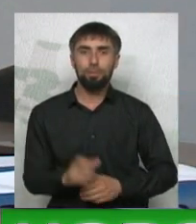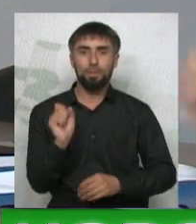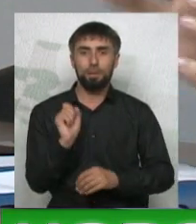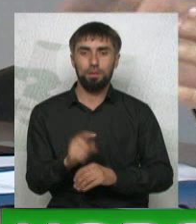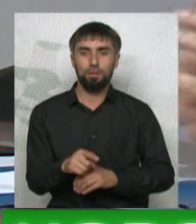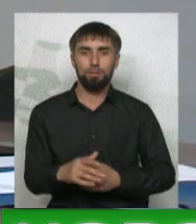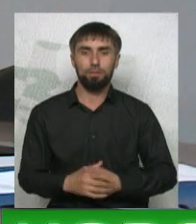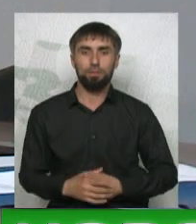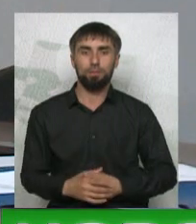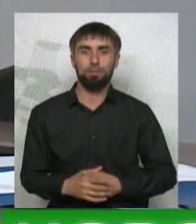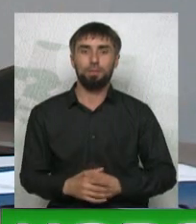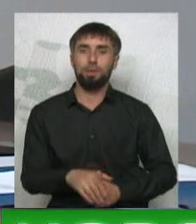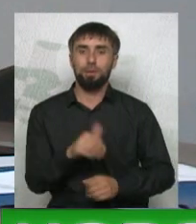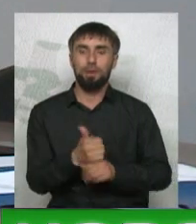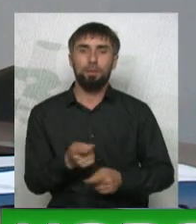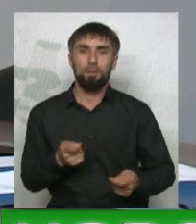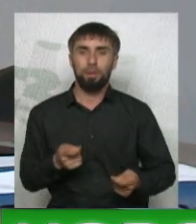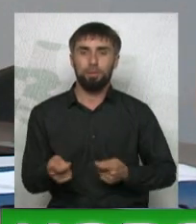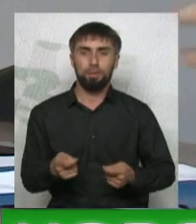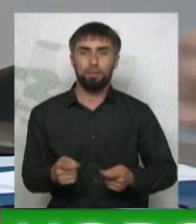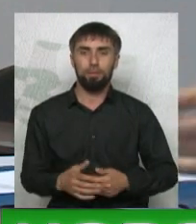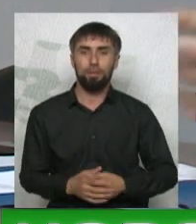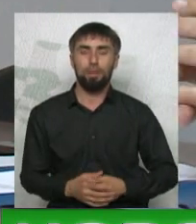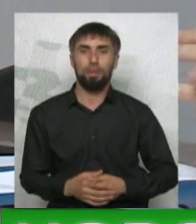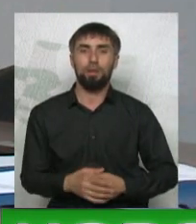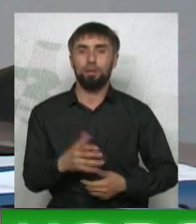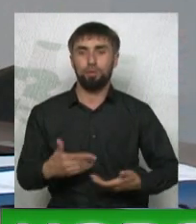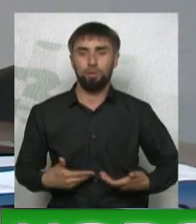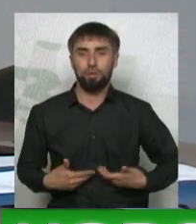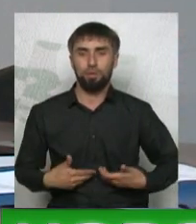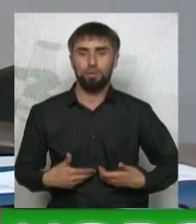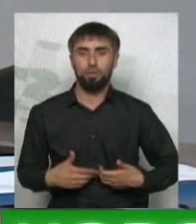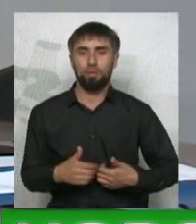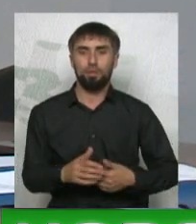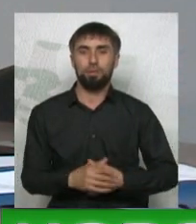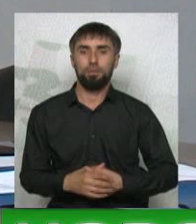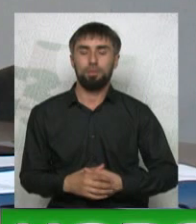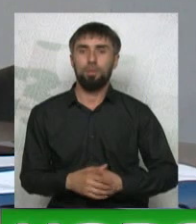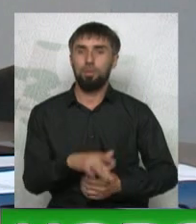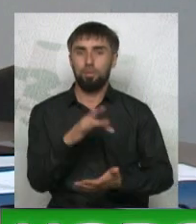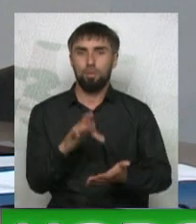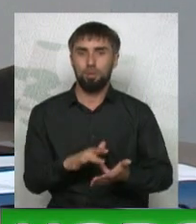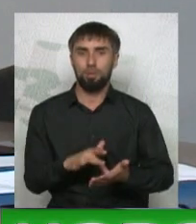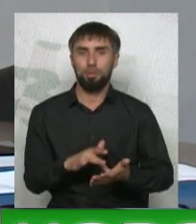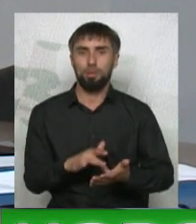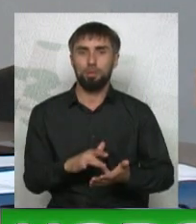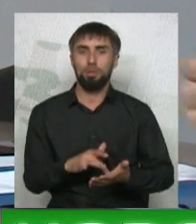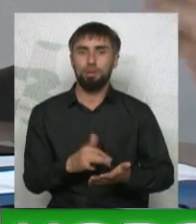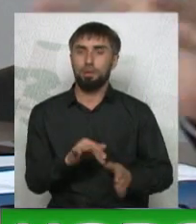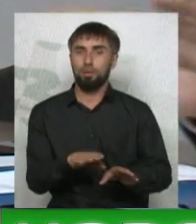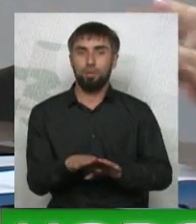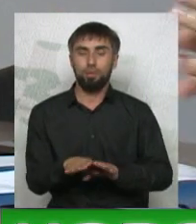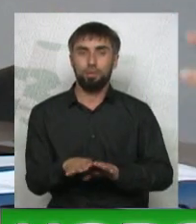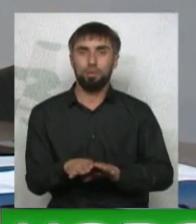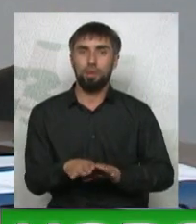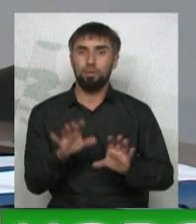задач главы, правительства, вот, жителей города в соответствии